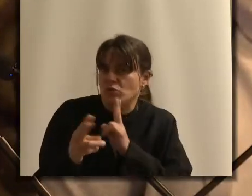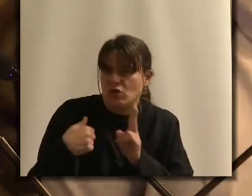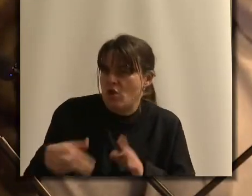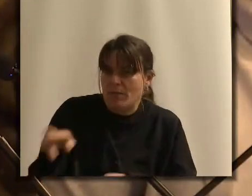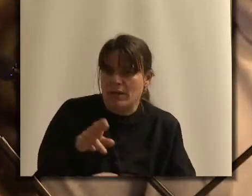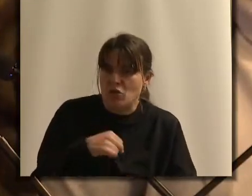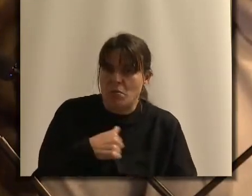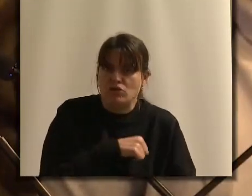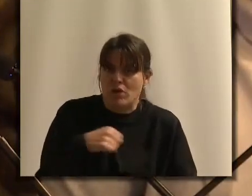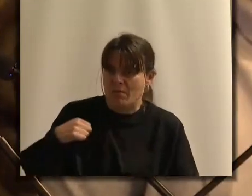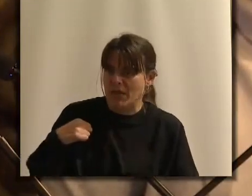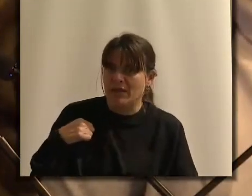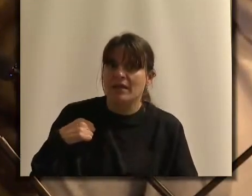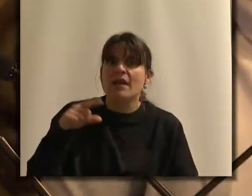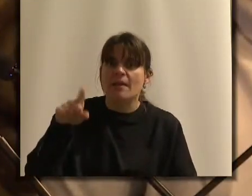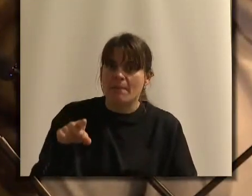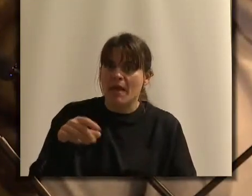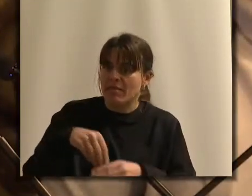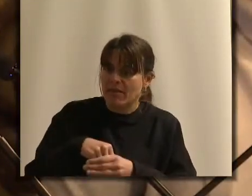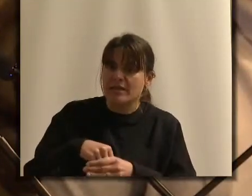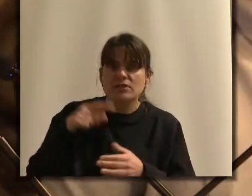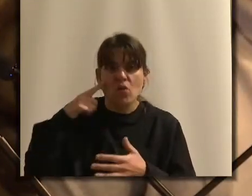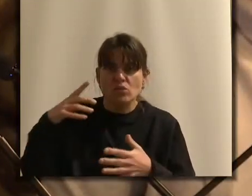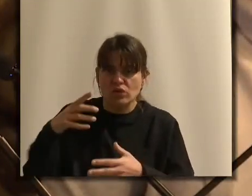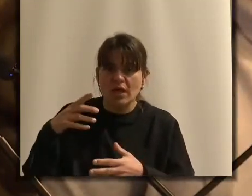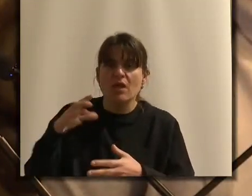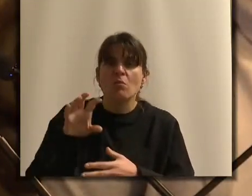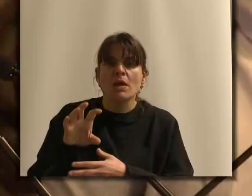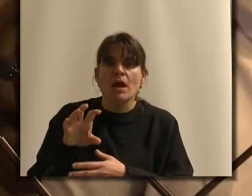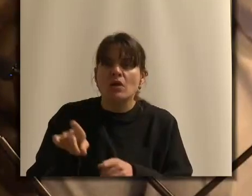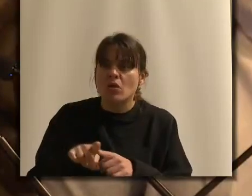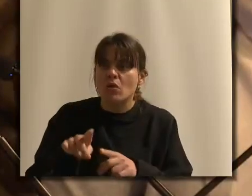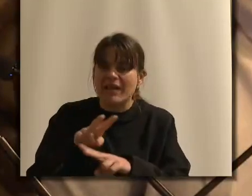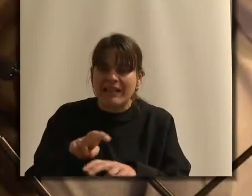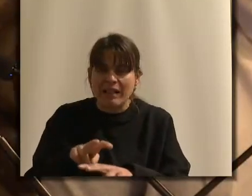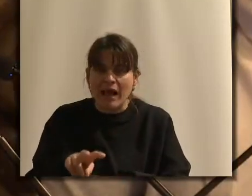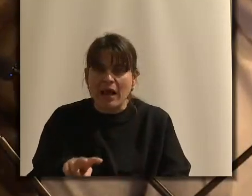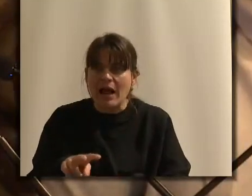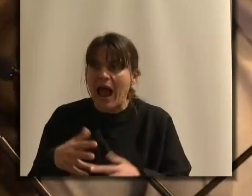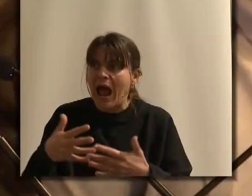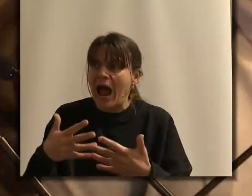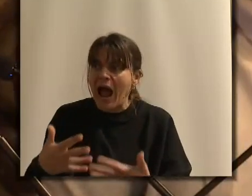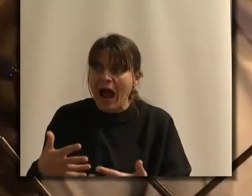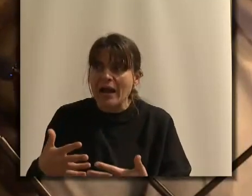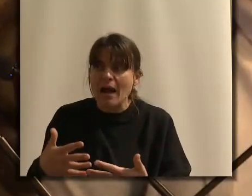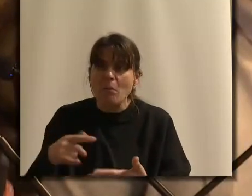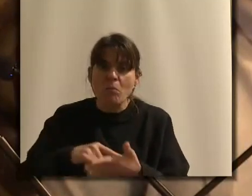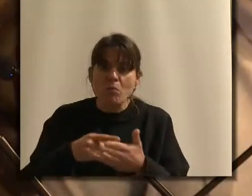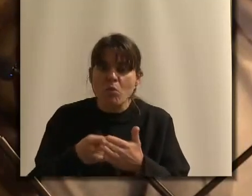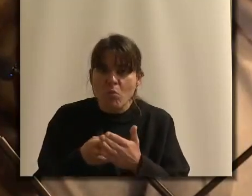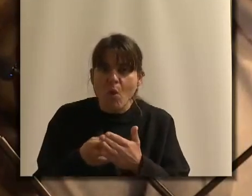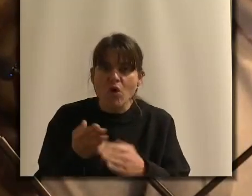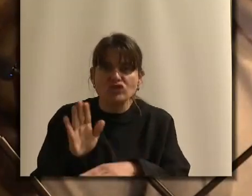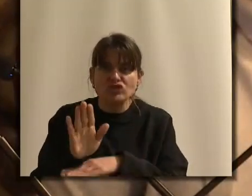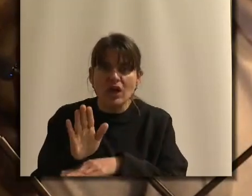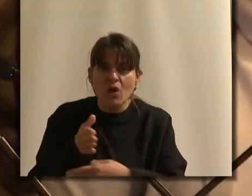jo personalment, que també estic al Consell Comarcal, i el Consell Comarcal he anat indagant, actualment no sé qui té encallat aquesta proposta, en tot cas